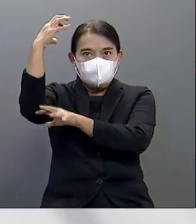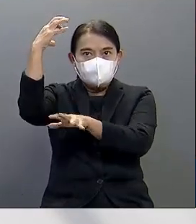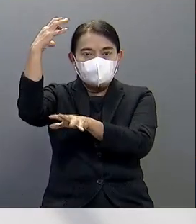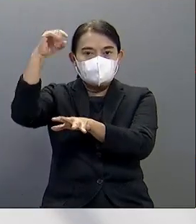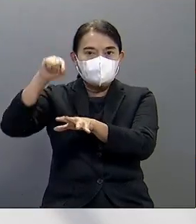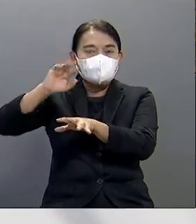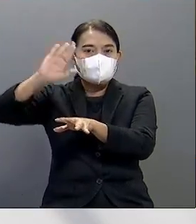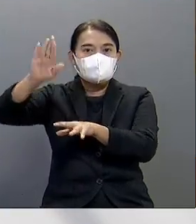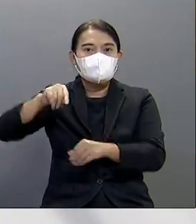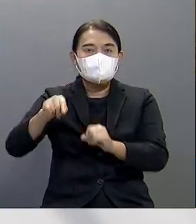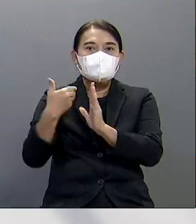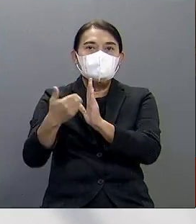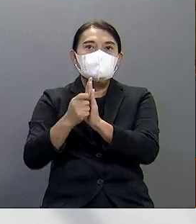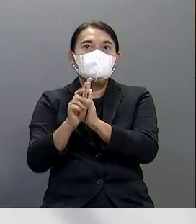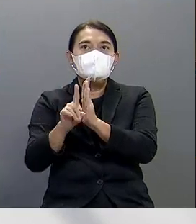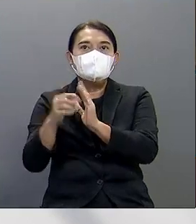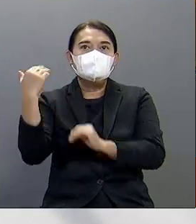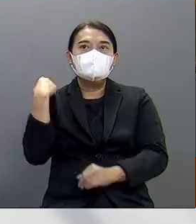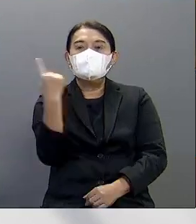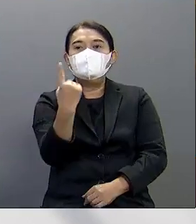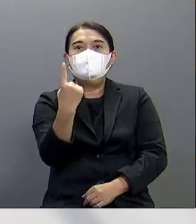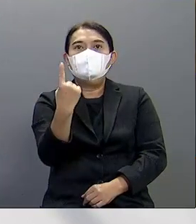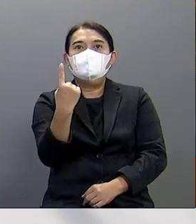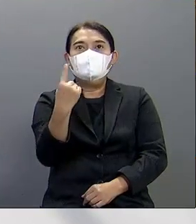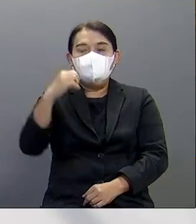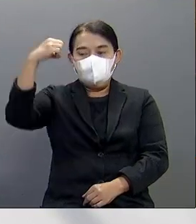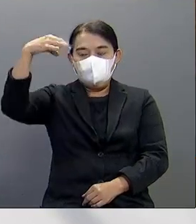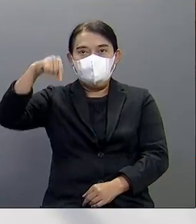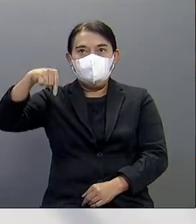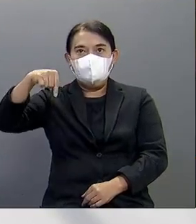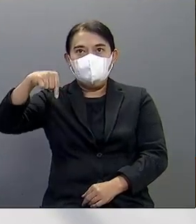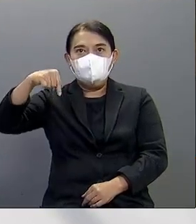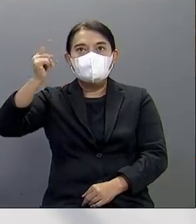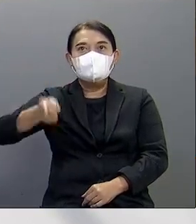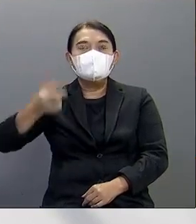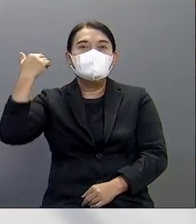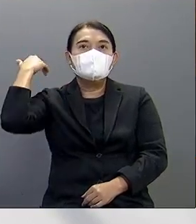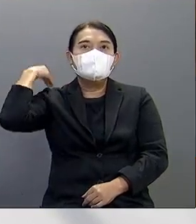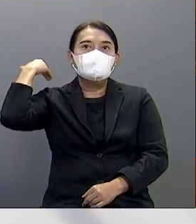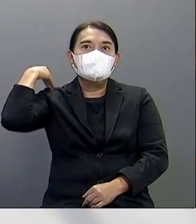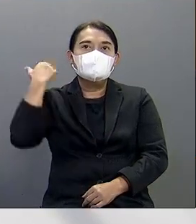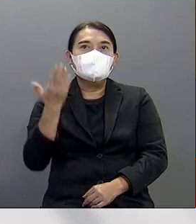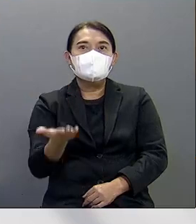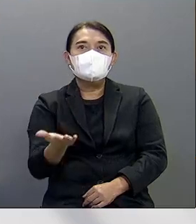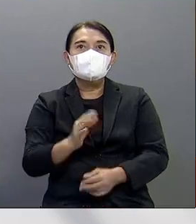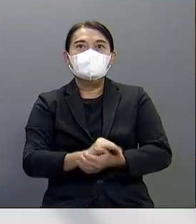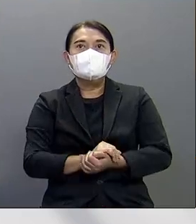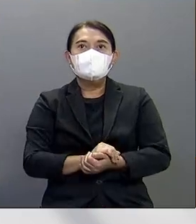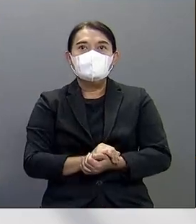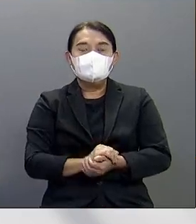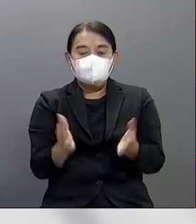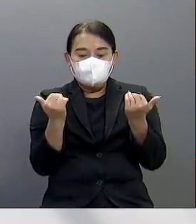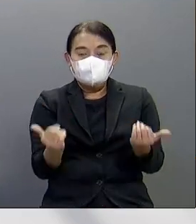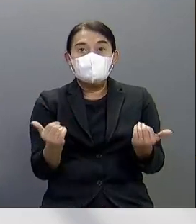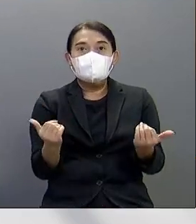เทศบาลนครอุดรธานีต้นนั้นอยู่ต้นเดียวครับต้นนั้นจริงๆที่กระแสไฟฟ้ารั่วเราก็ตอนนี้ผมก็เ